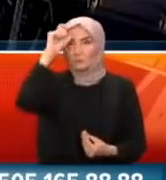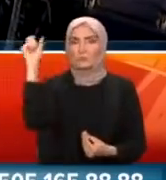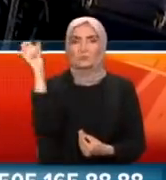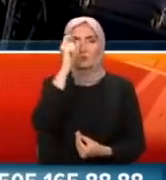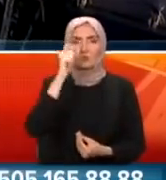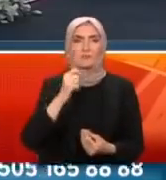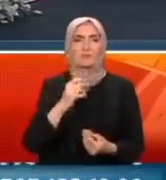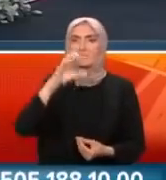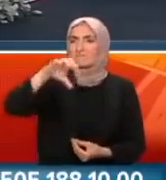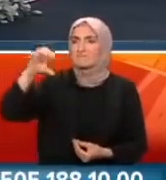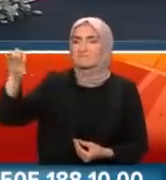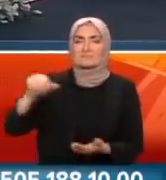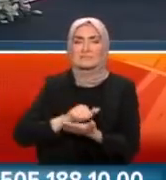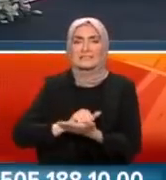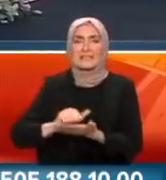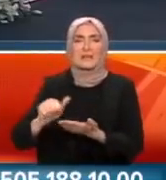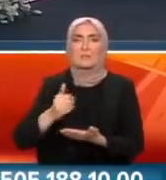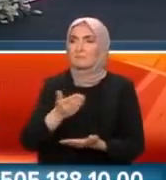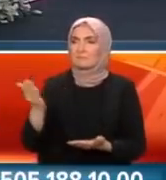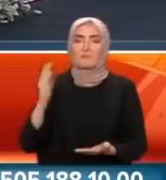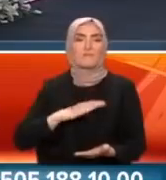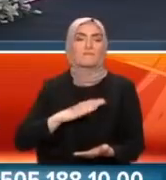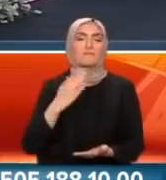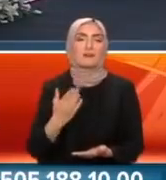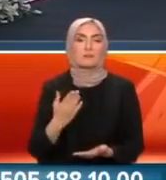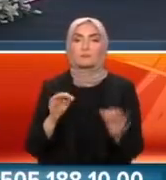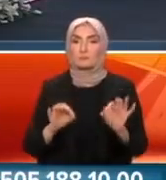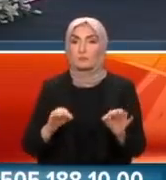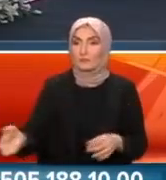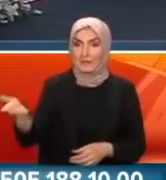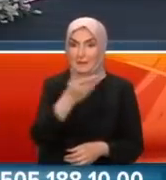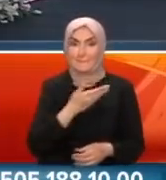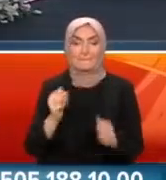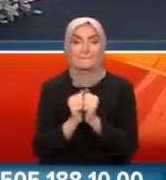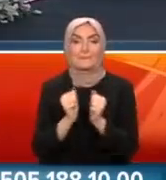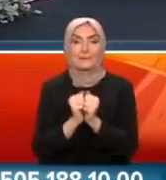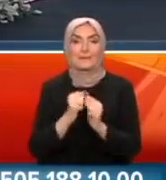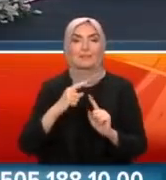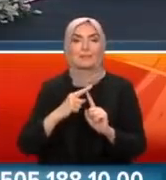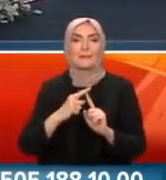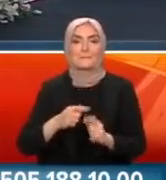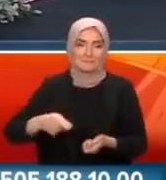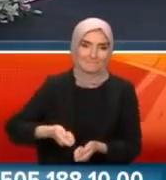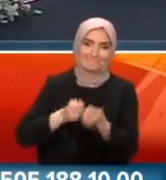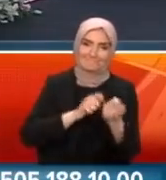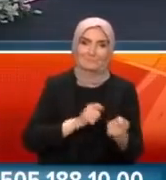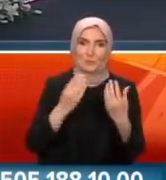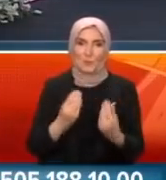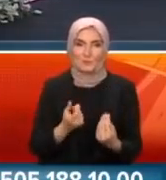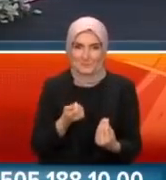yanında yükselmiştir Bugün hep birlikte temelini attığımız Biraz sonra